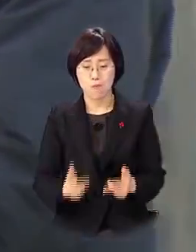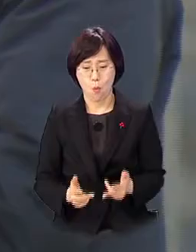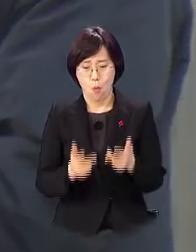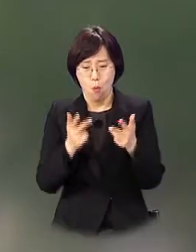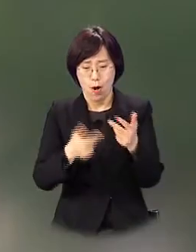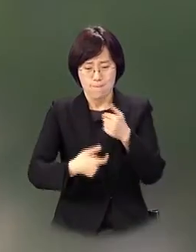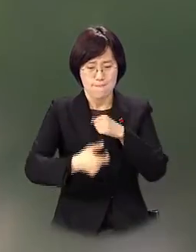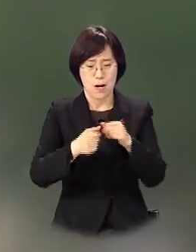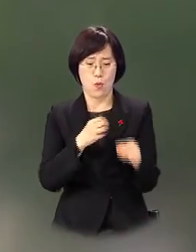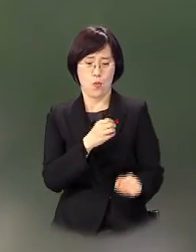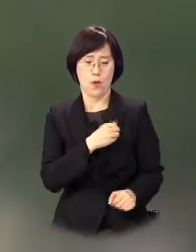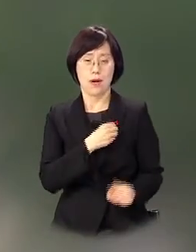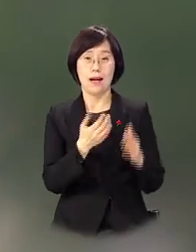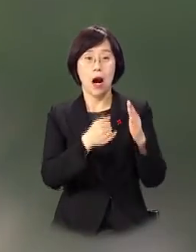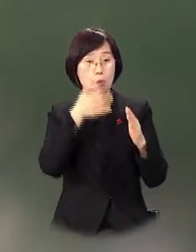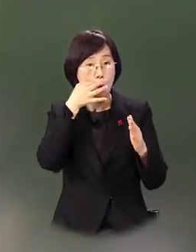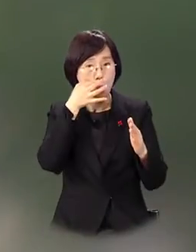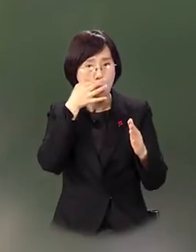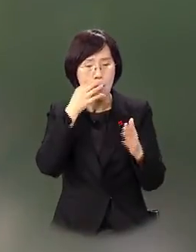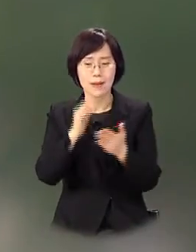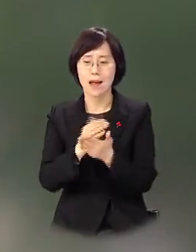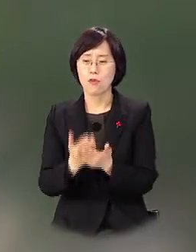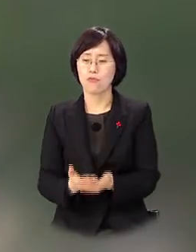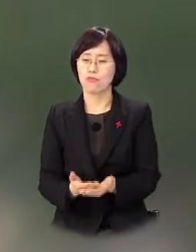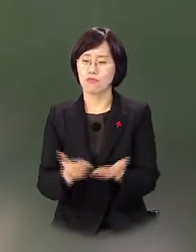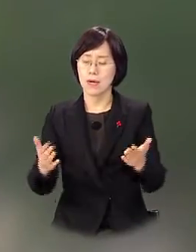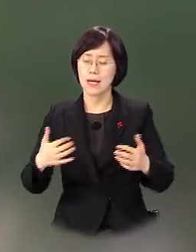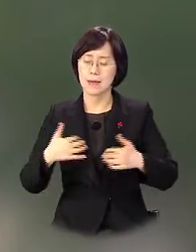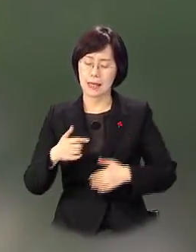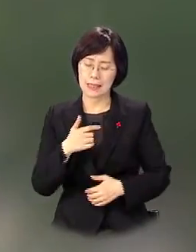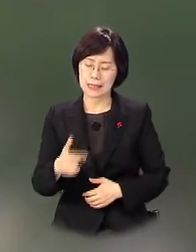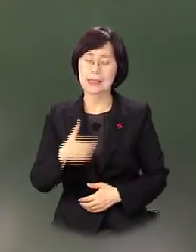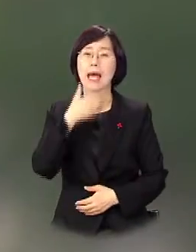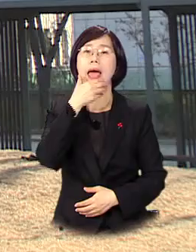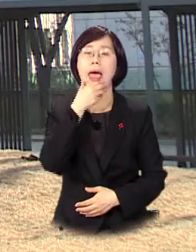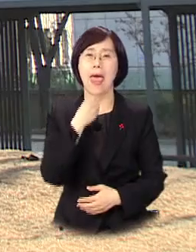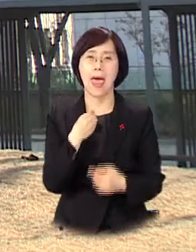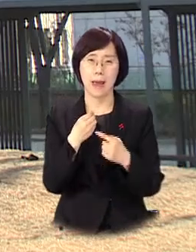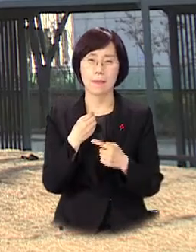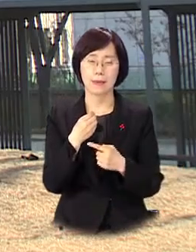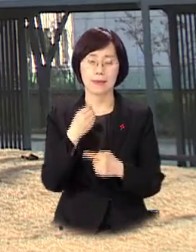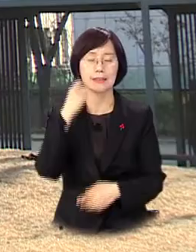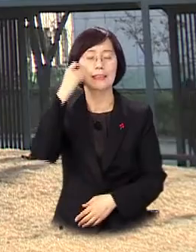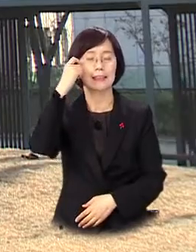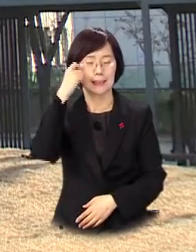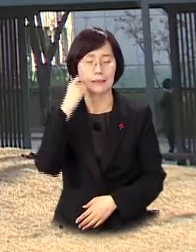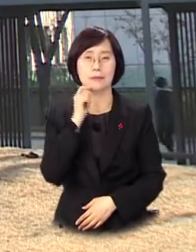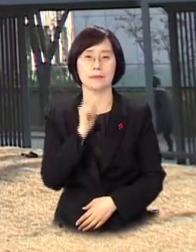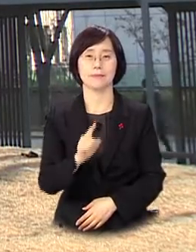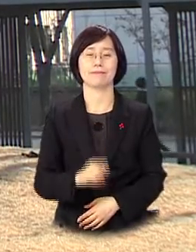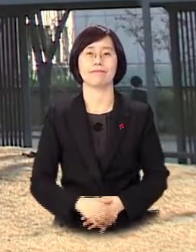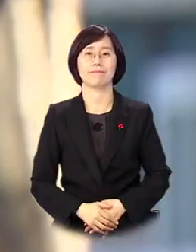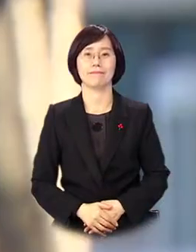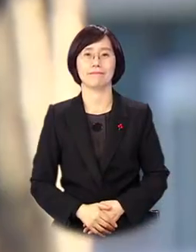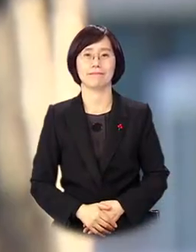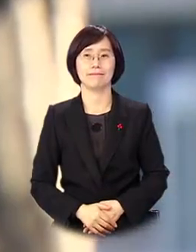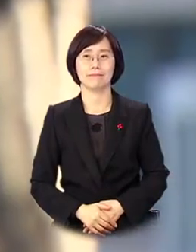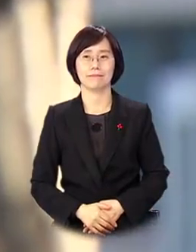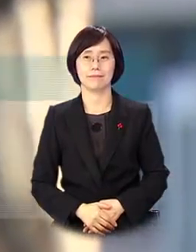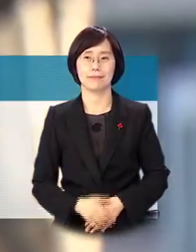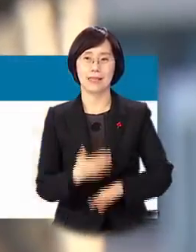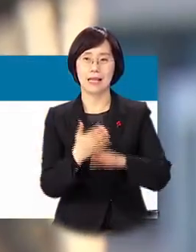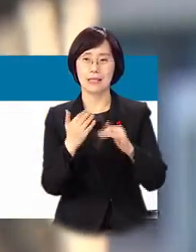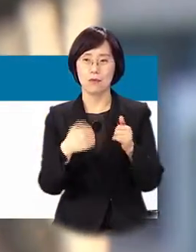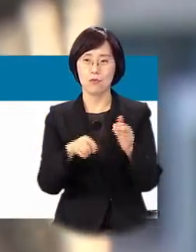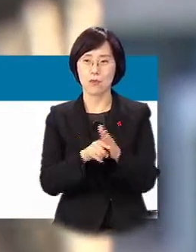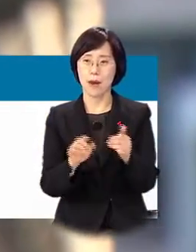참여하는 단원들의 가족을 보며 나눔의 기쁨이 얼마나 큰 행복인지 새삼스레 느낀다고 합니다. 남을